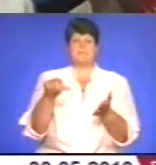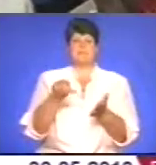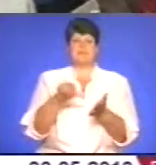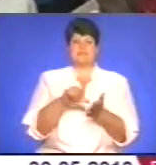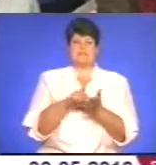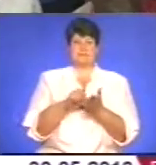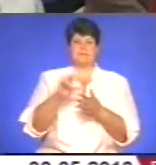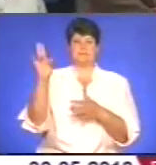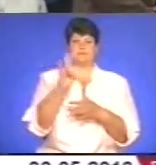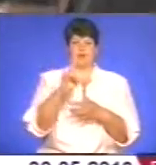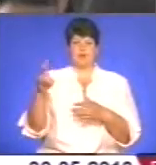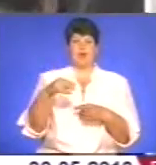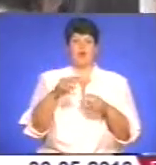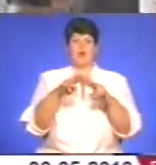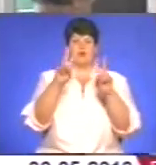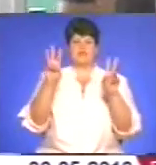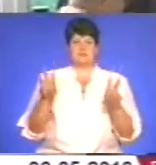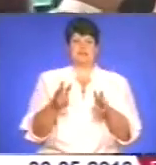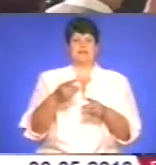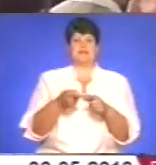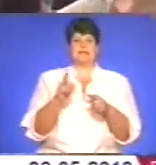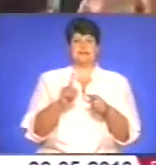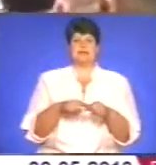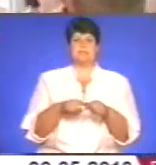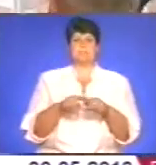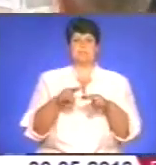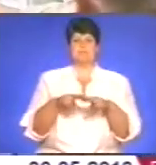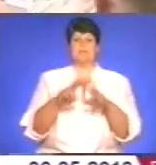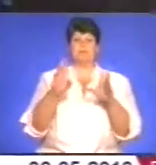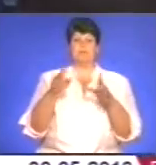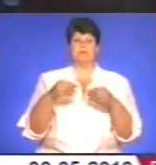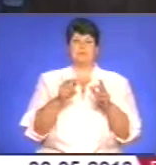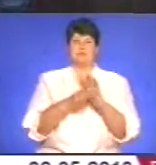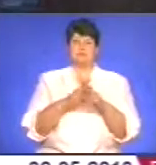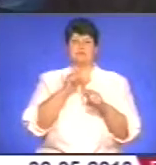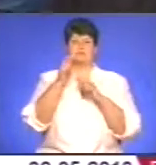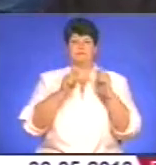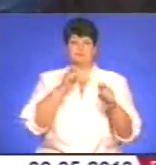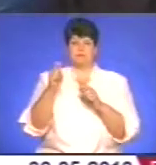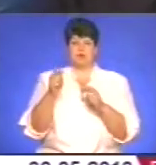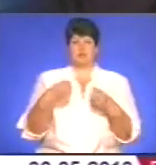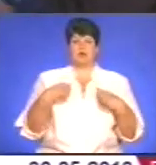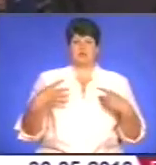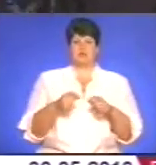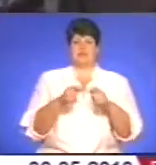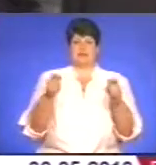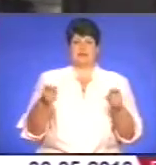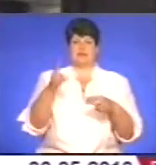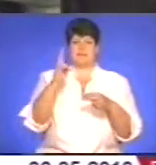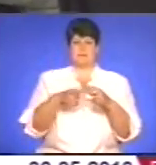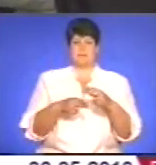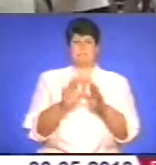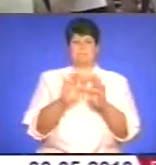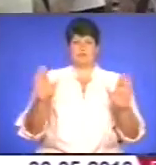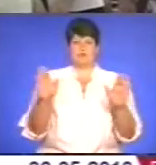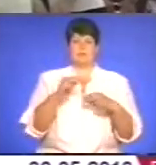освятили приміщення Борщівського центру надання адміністративних послуг і вручили подарунки. Урочисте відкриття завершили піснею працівники